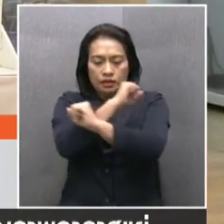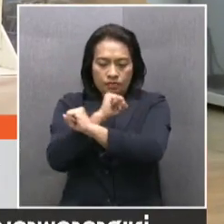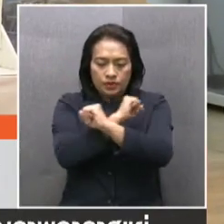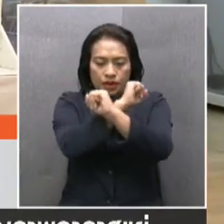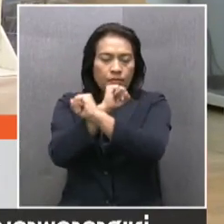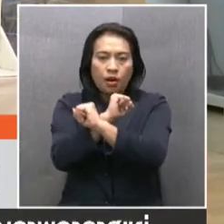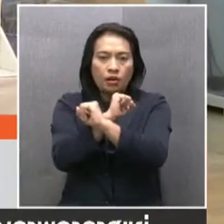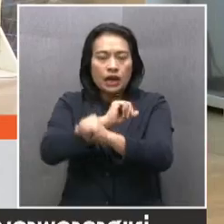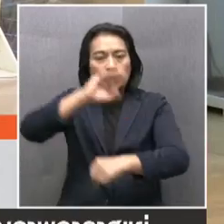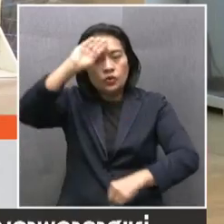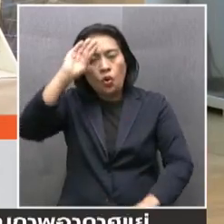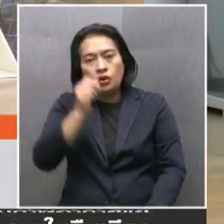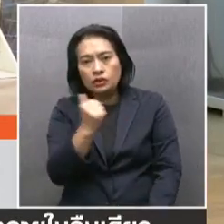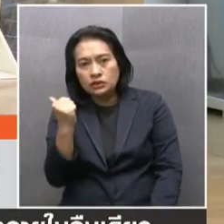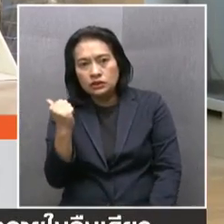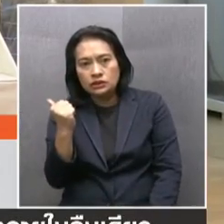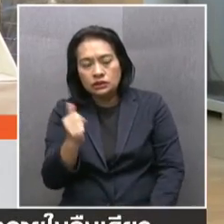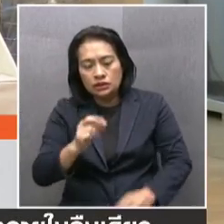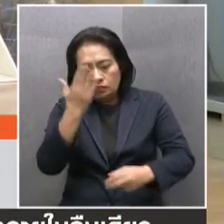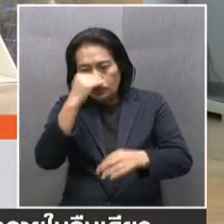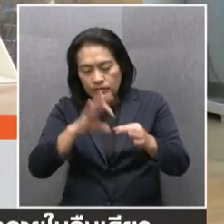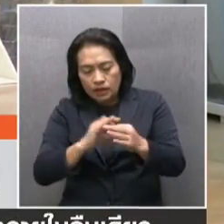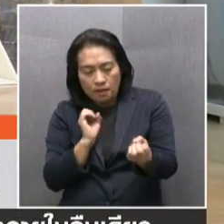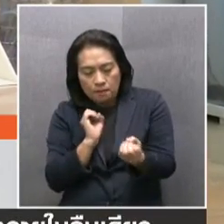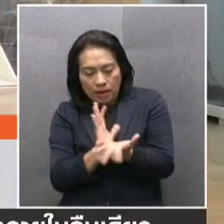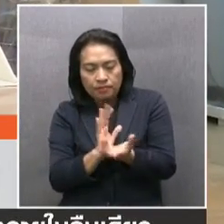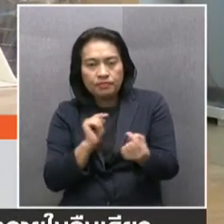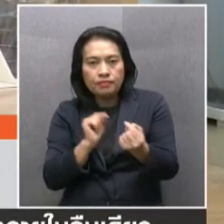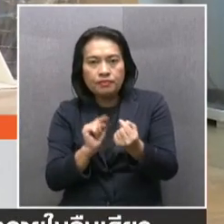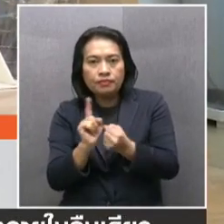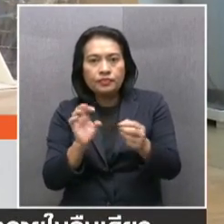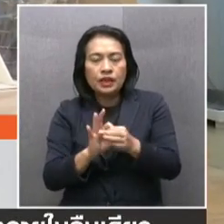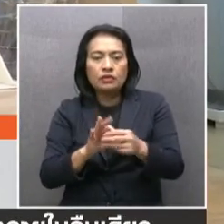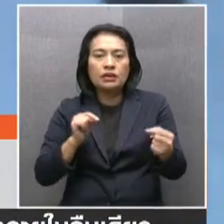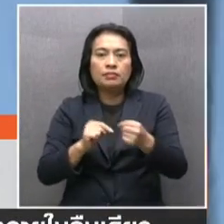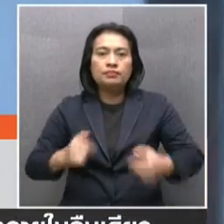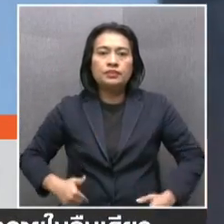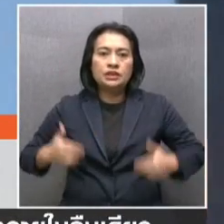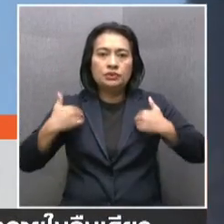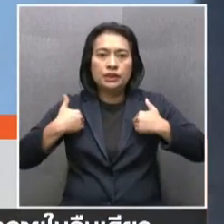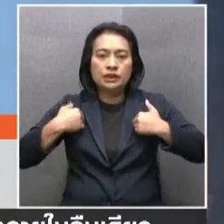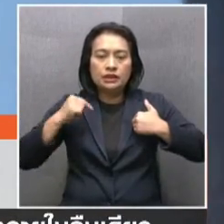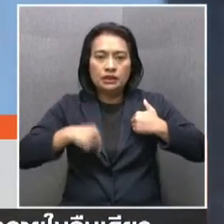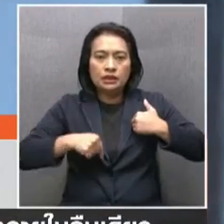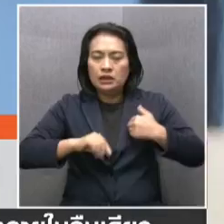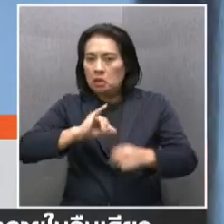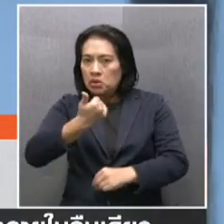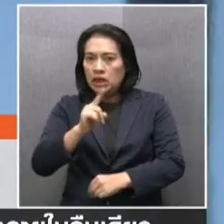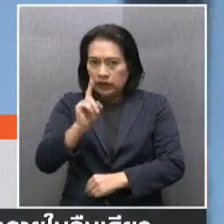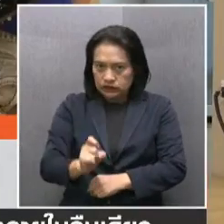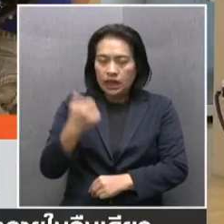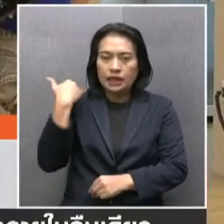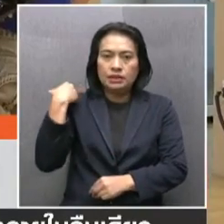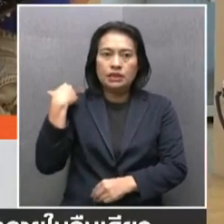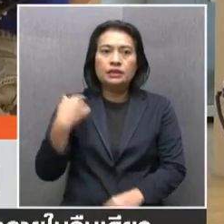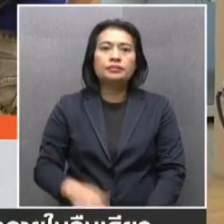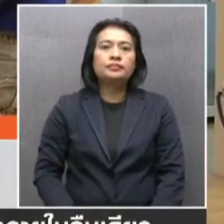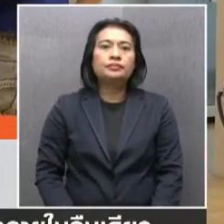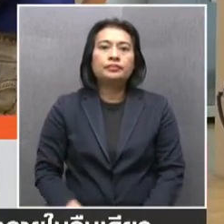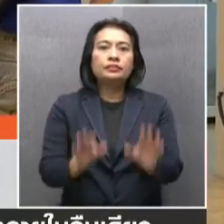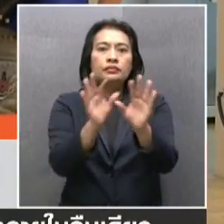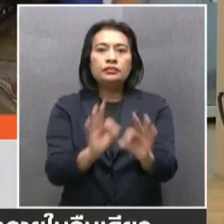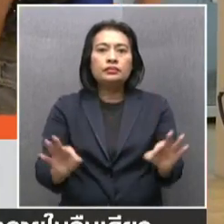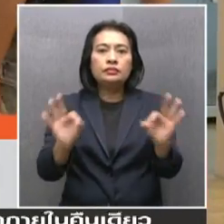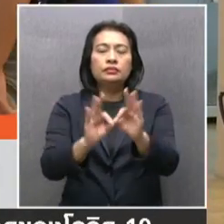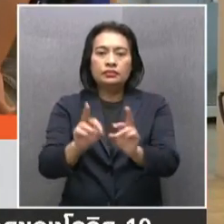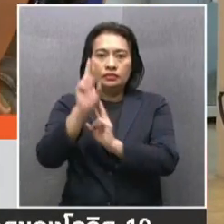รกซ้อนอื่นๆซึ่งส่งผลกระทบต่อคุณภาพชีวิตอย่างมากและทำให้เสียชีวิตได้เลยนะครับ ความดันโลหิตสูงก็ถือว่าเป็นภัยเงียบต่อสุ